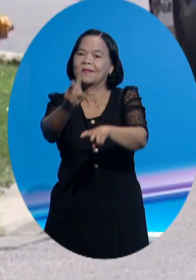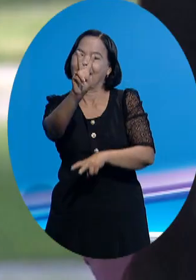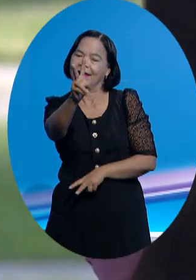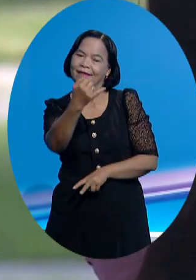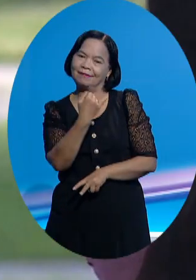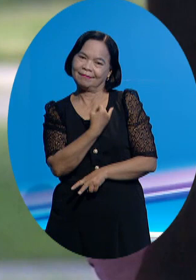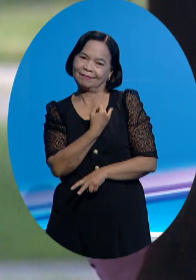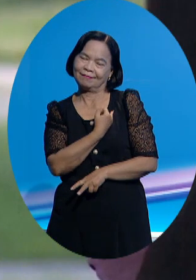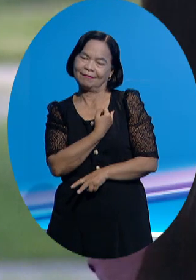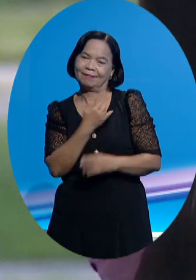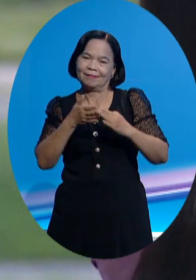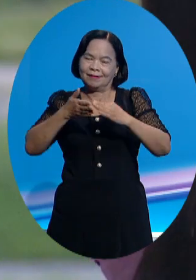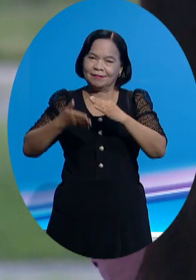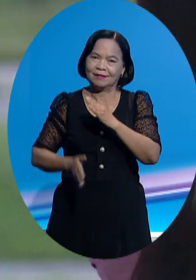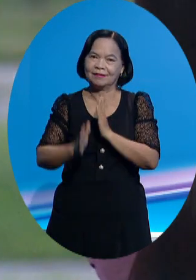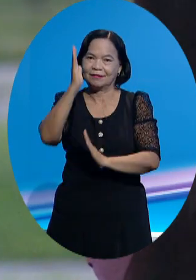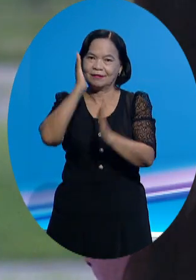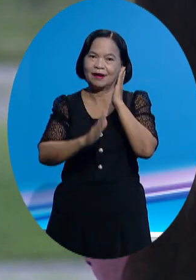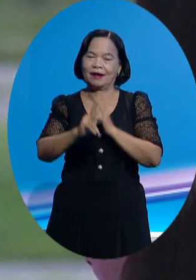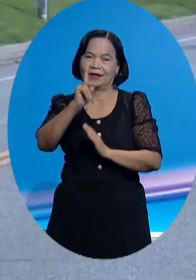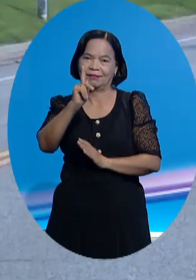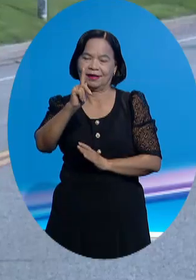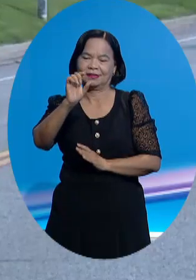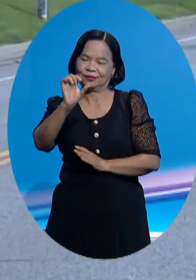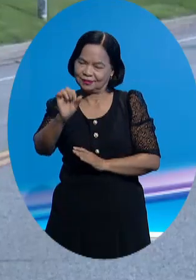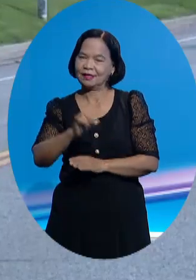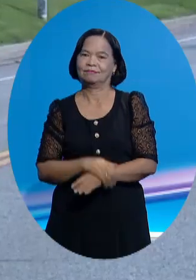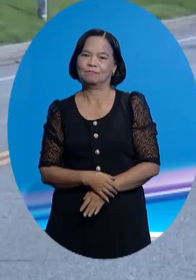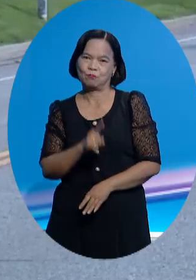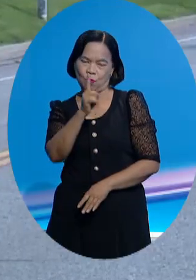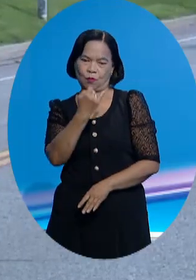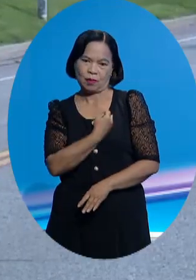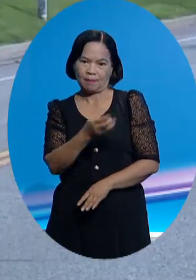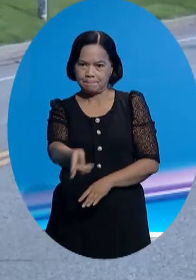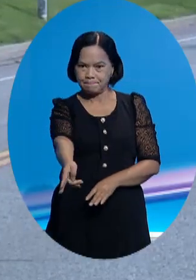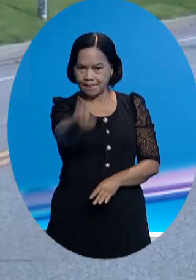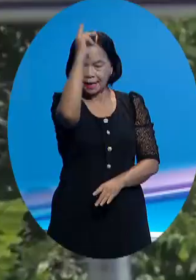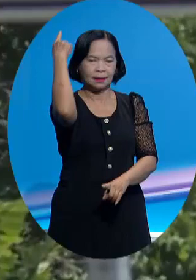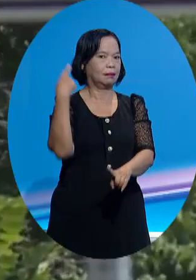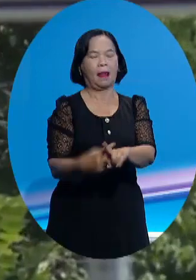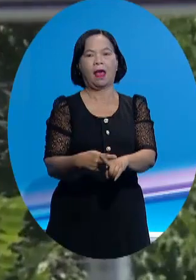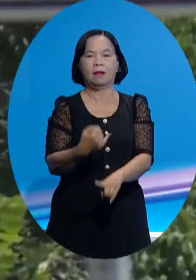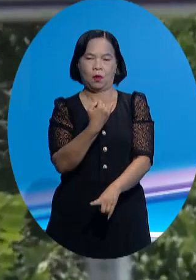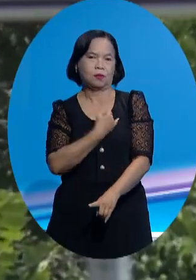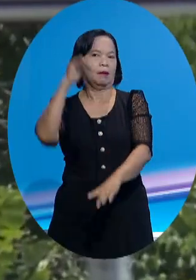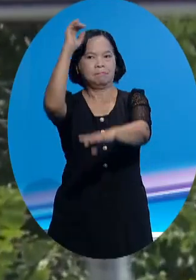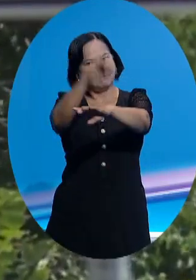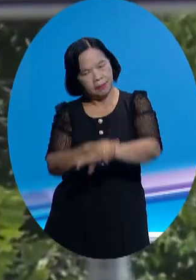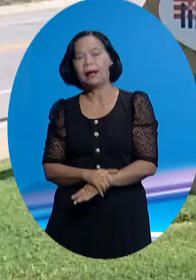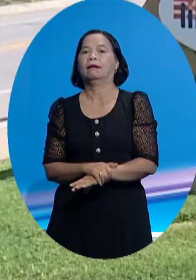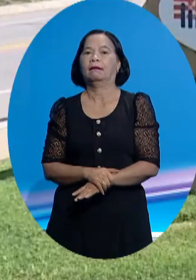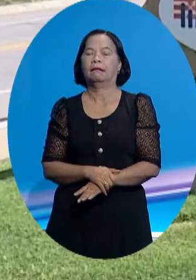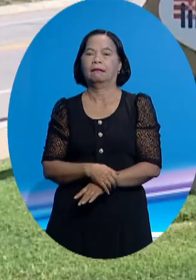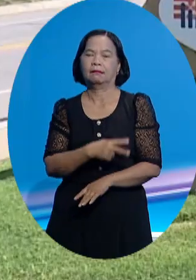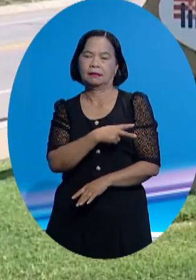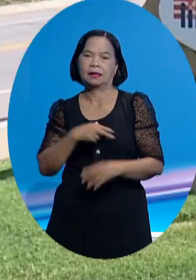tại một cửa hàng tiện lợi ở thành phố Mission canz một nghi phạm bị bắn chết tên còn lại bị bắt vụ nổ súng khiến một nhân